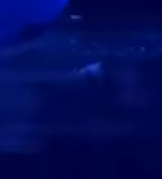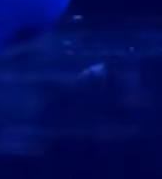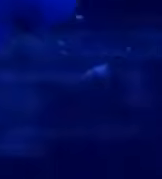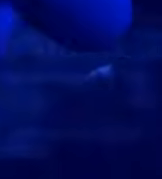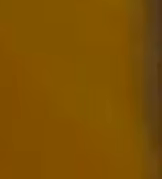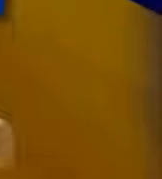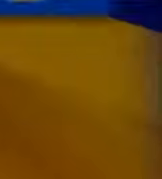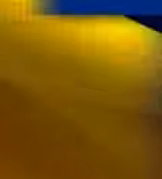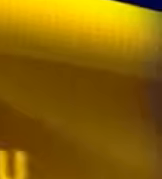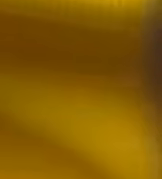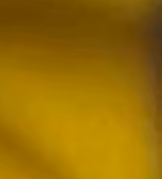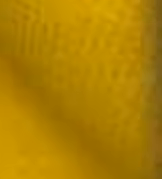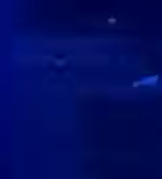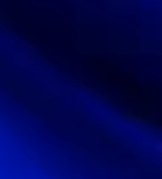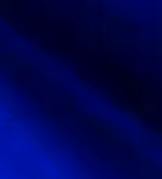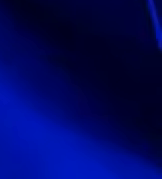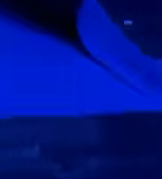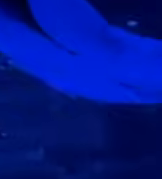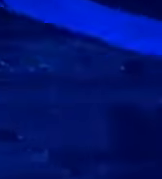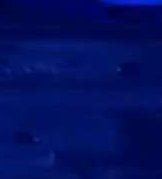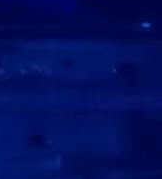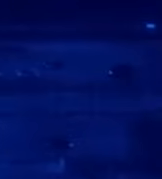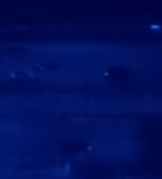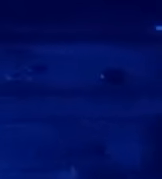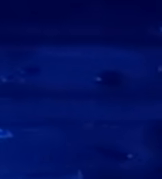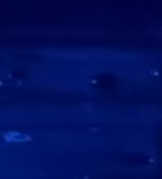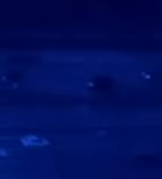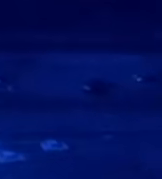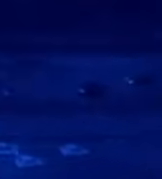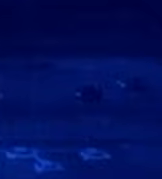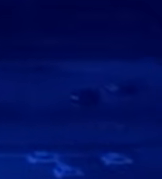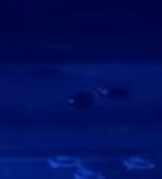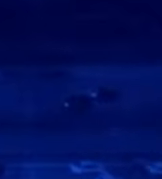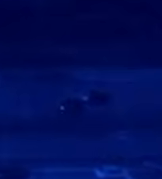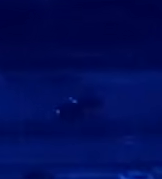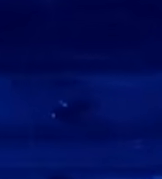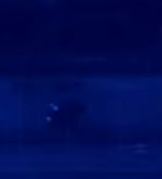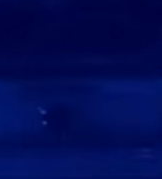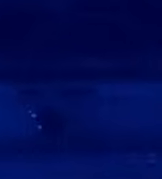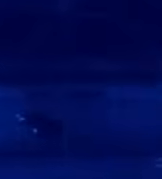Zato što volimo Bosnu i Hercegovinu.